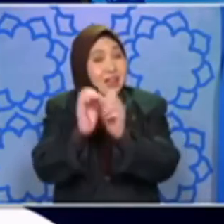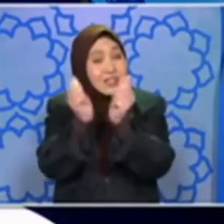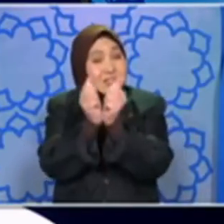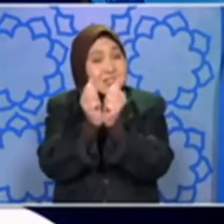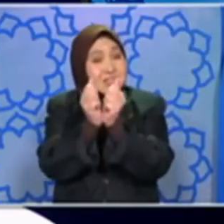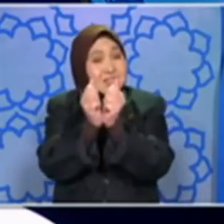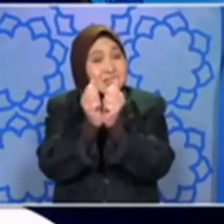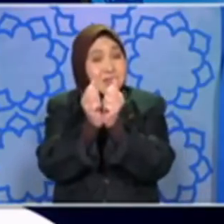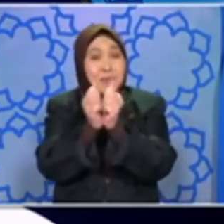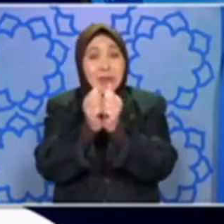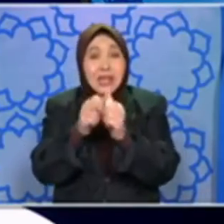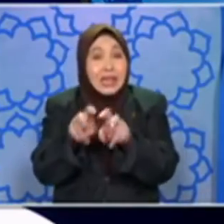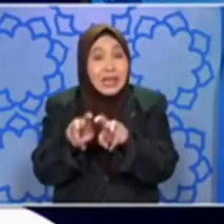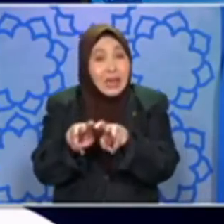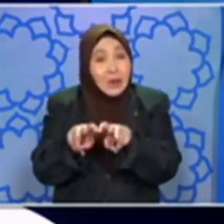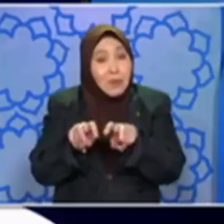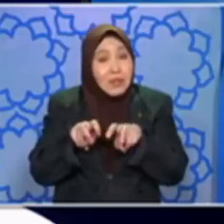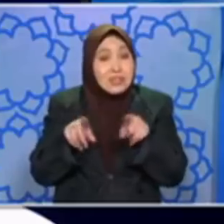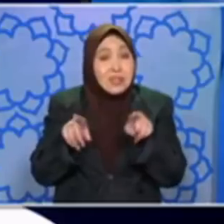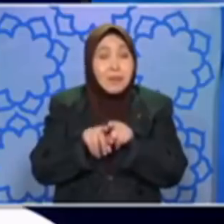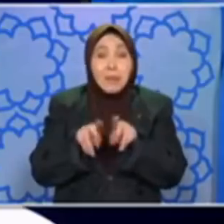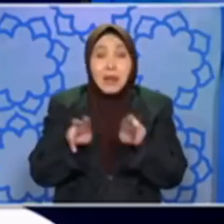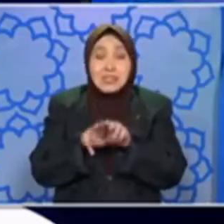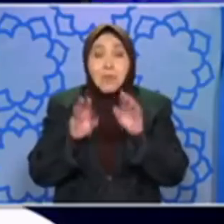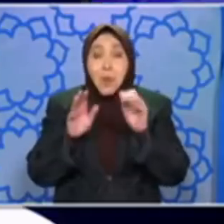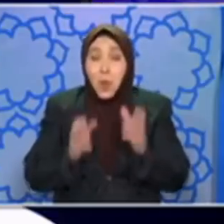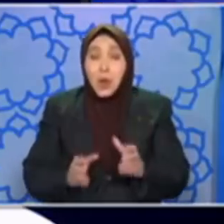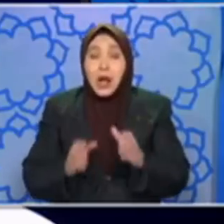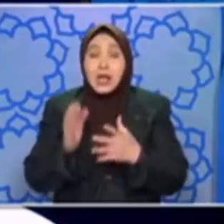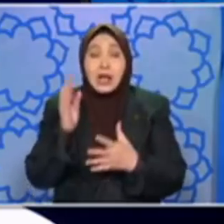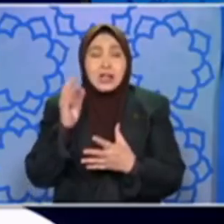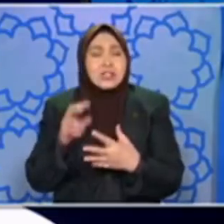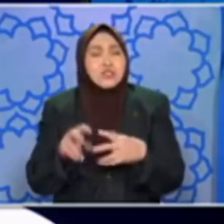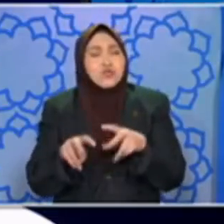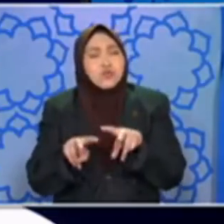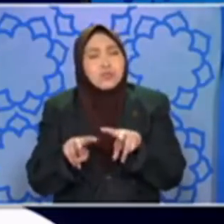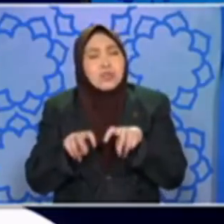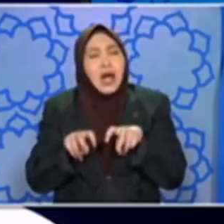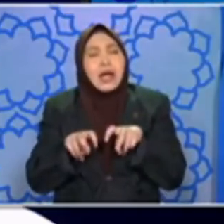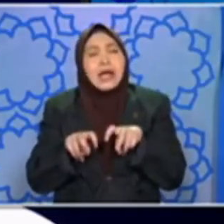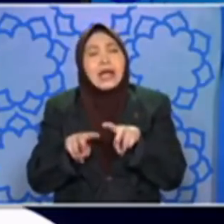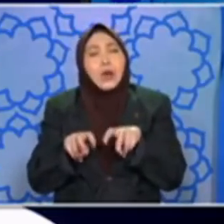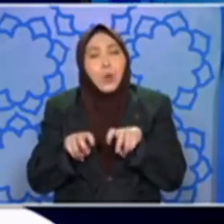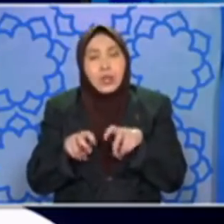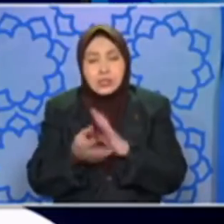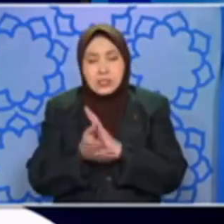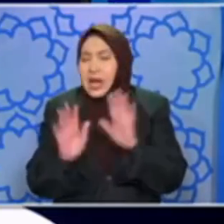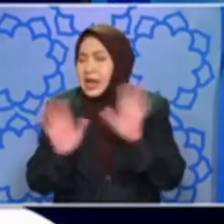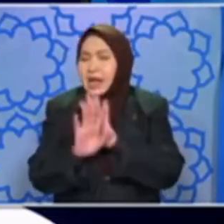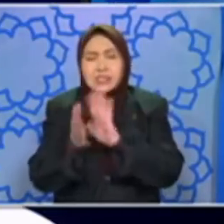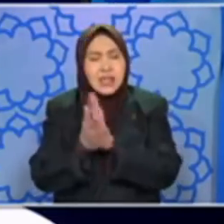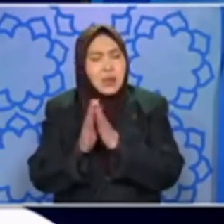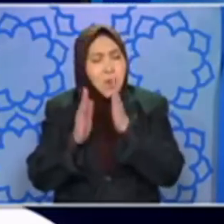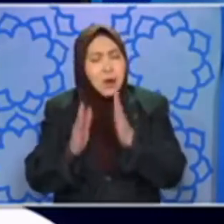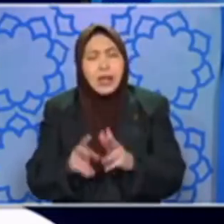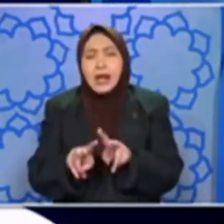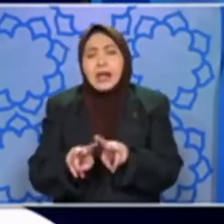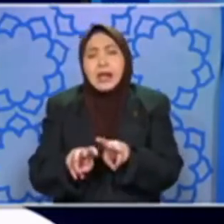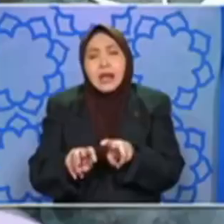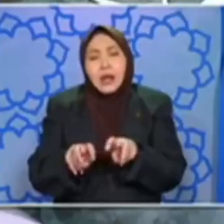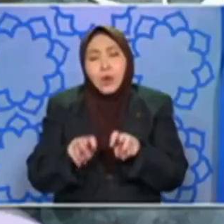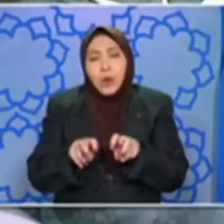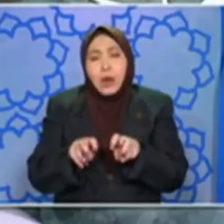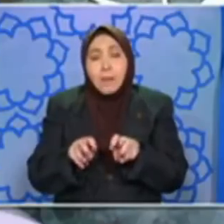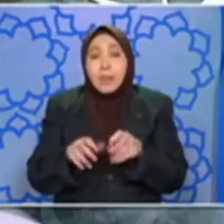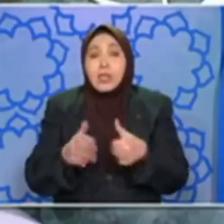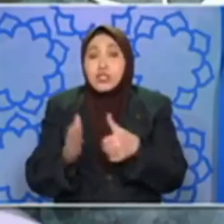leher, ustaz ya. Jadi dia seperti orang yang susah nak buka dompet lah. Kalau katakan orang pergi berniaga apa,